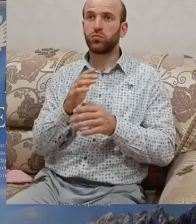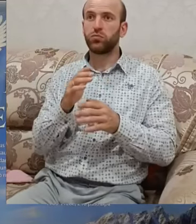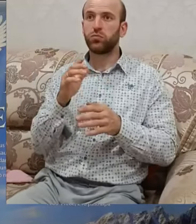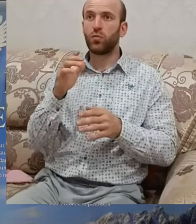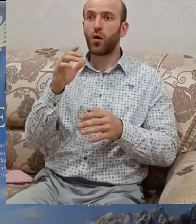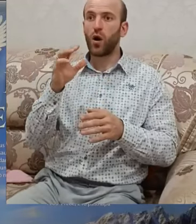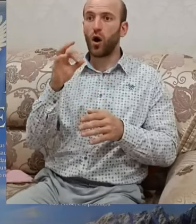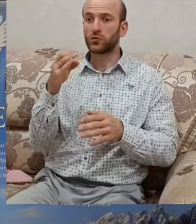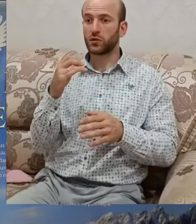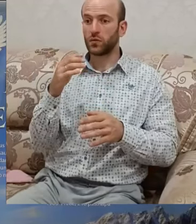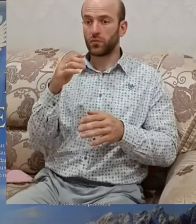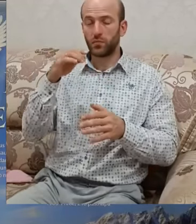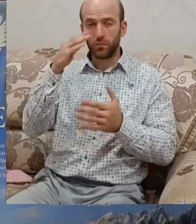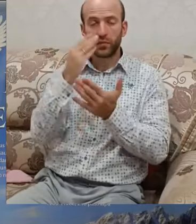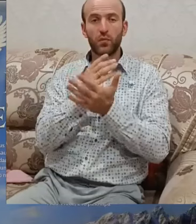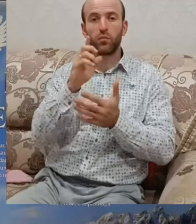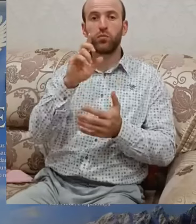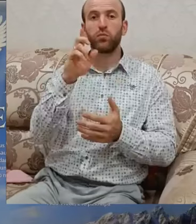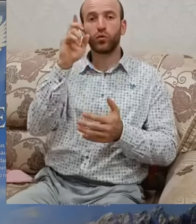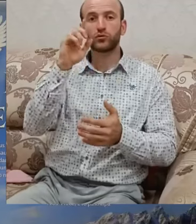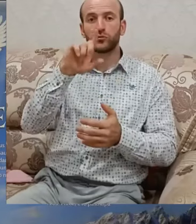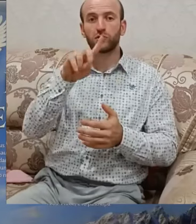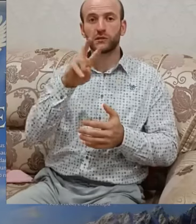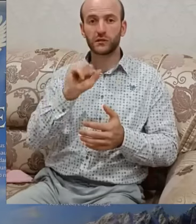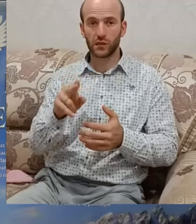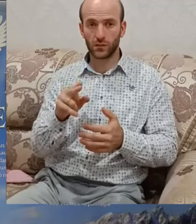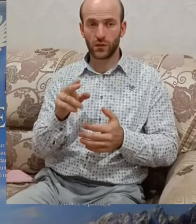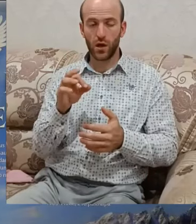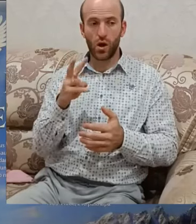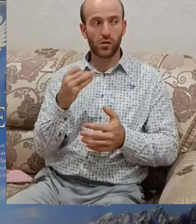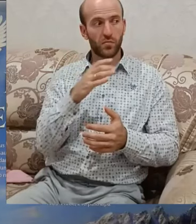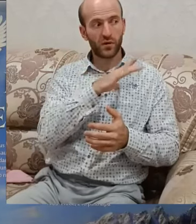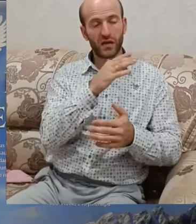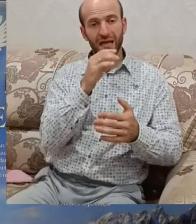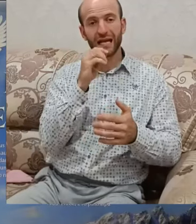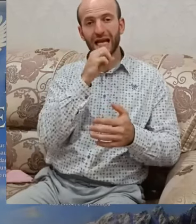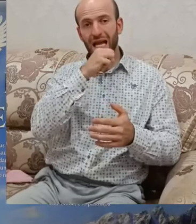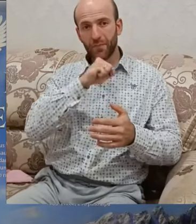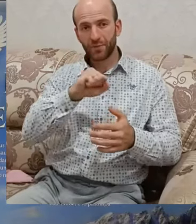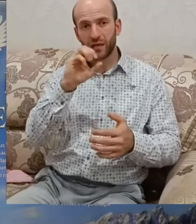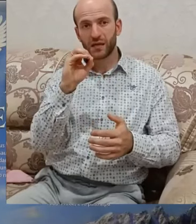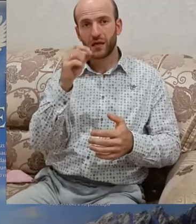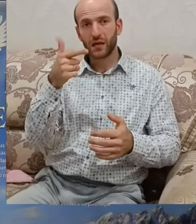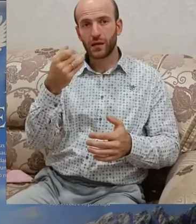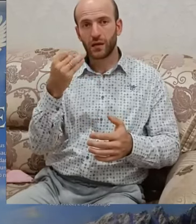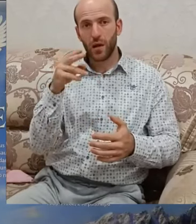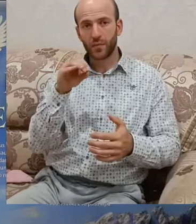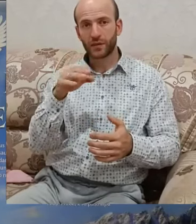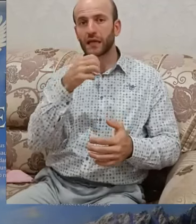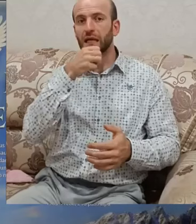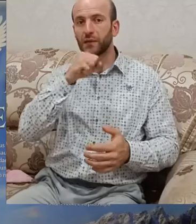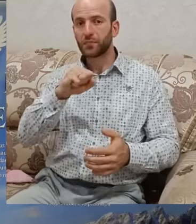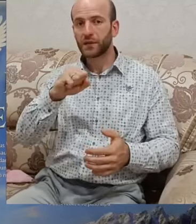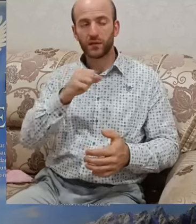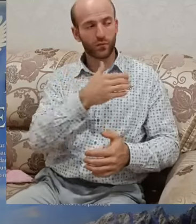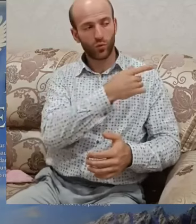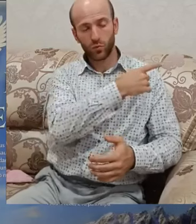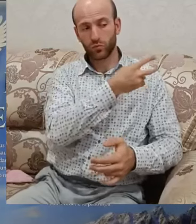Egipto. Kuriame netikintieji žuvo. V katorom pagibli, gde pagibli neverušiai. Ir šiandien Dievas išaukė